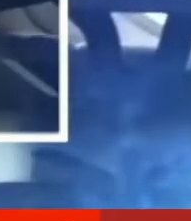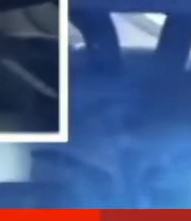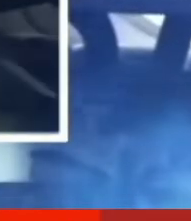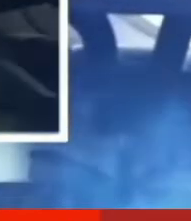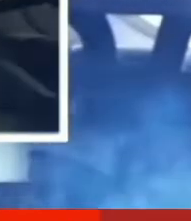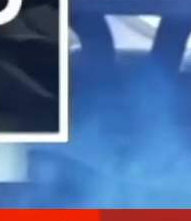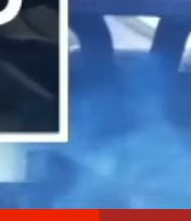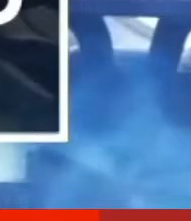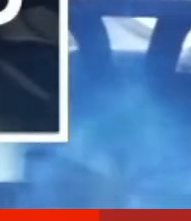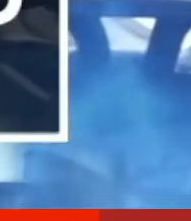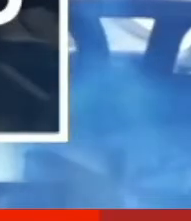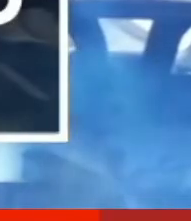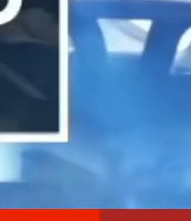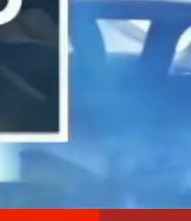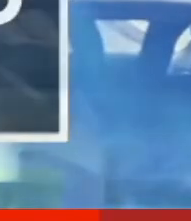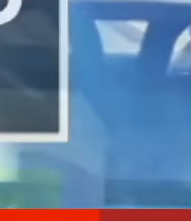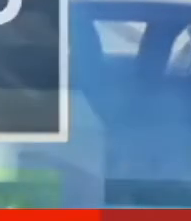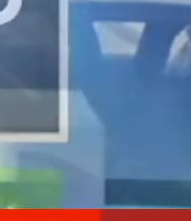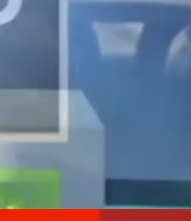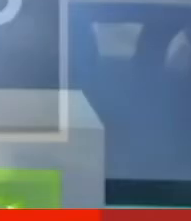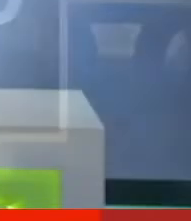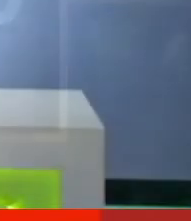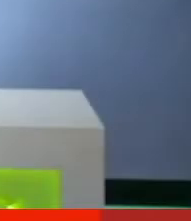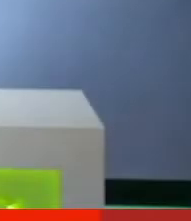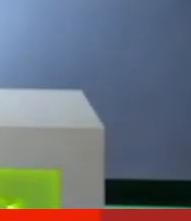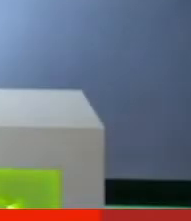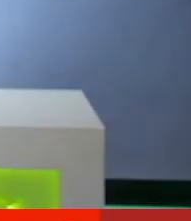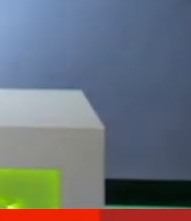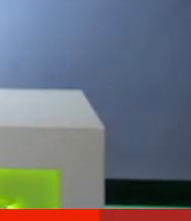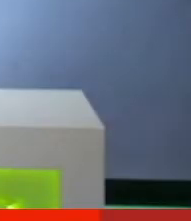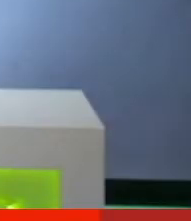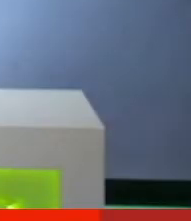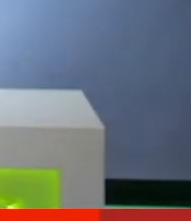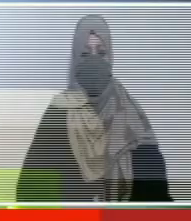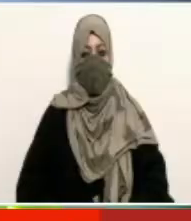شورى فللإفتاء عندهم